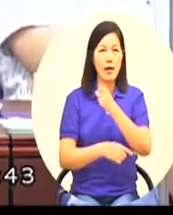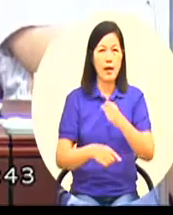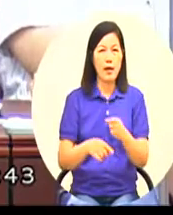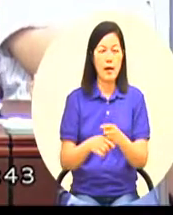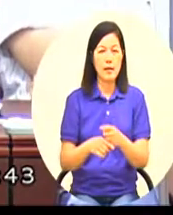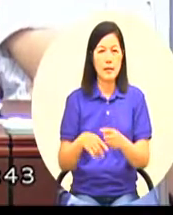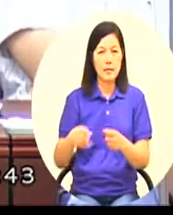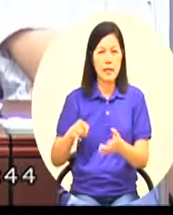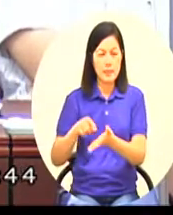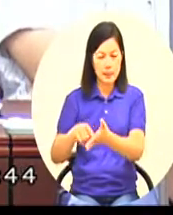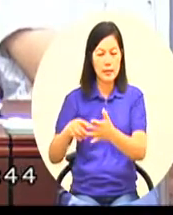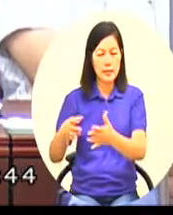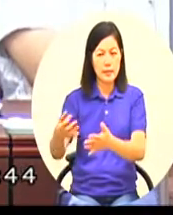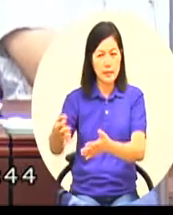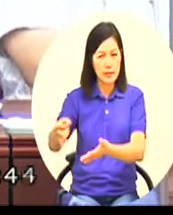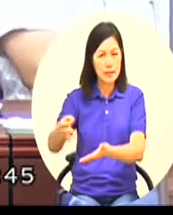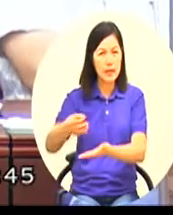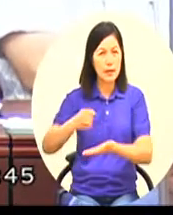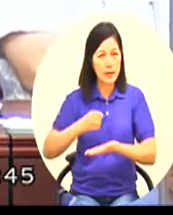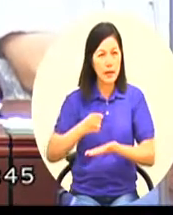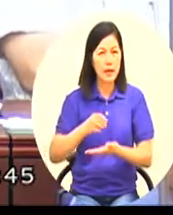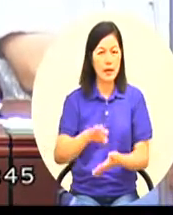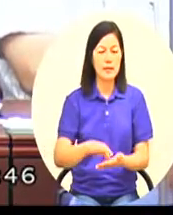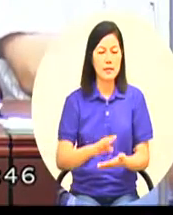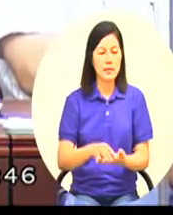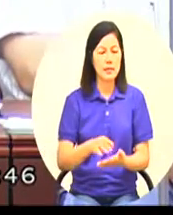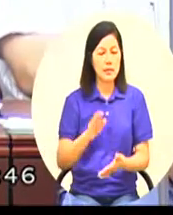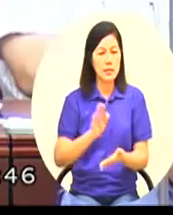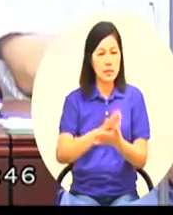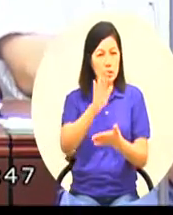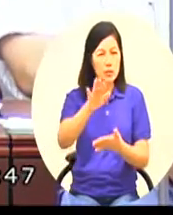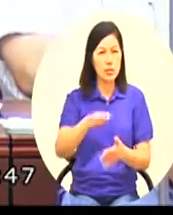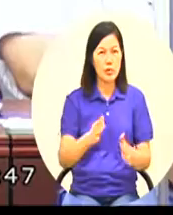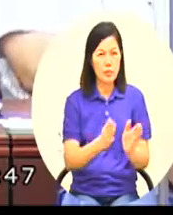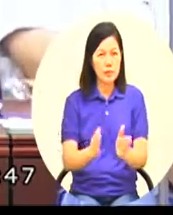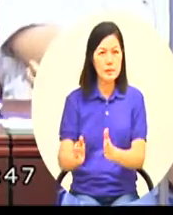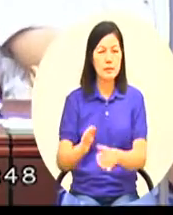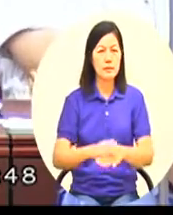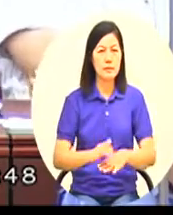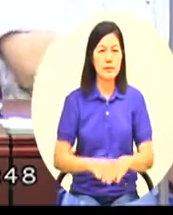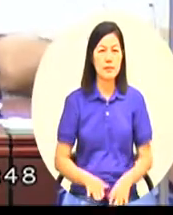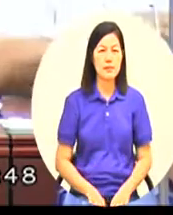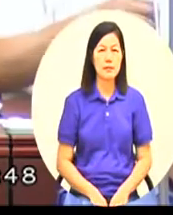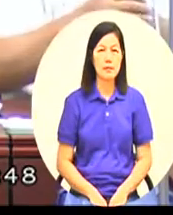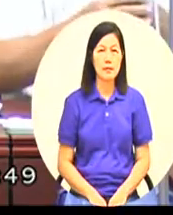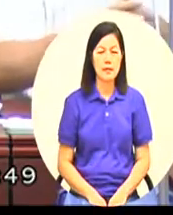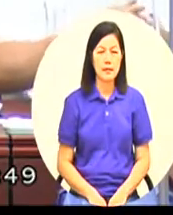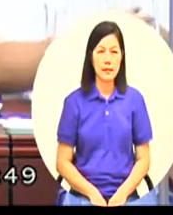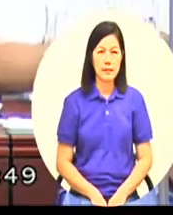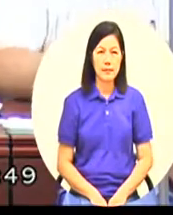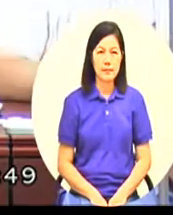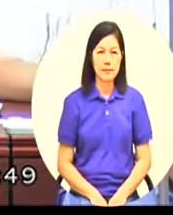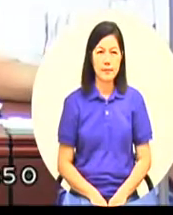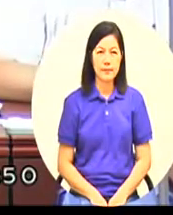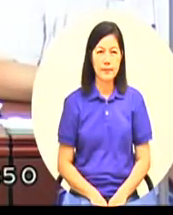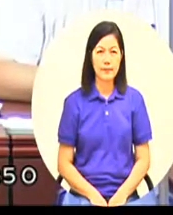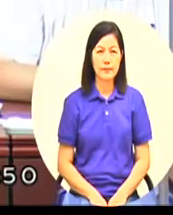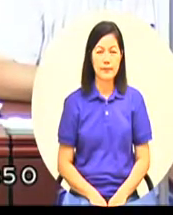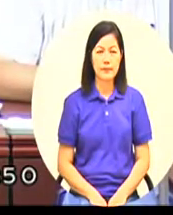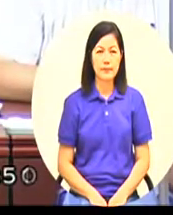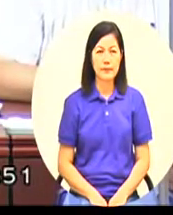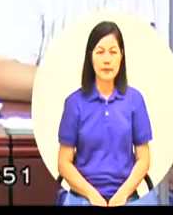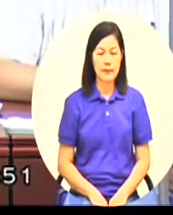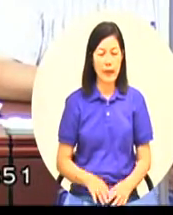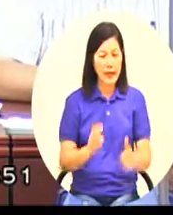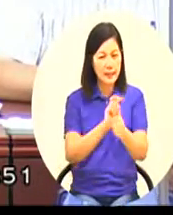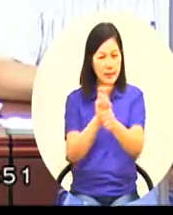部分我们后面会来处理。其实。当然，同仁能够尽量的来照顾到，这当然是我最